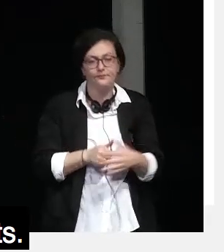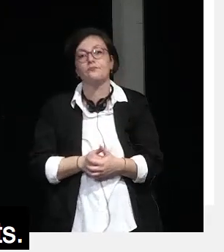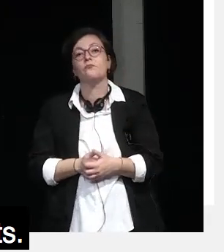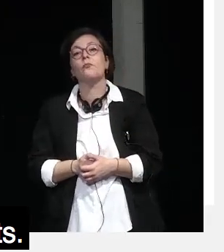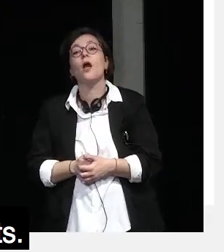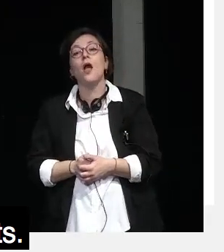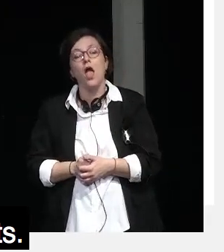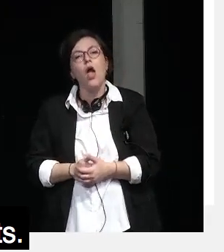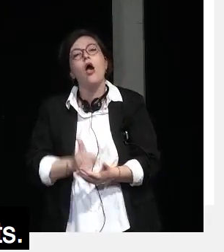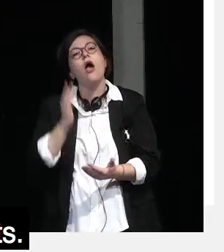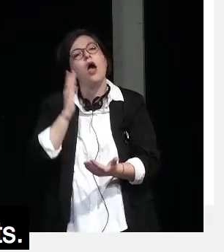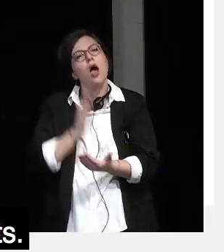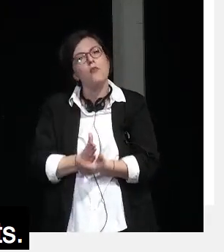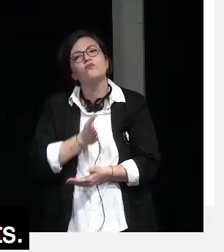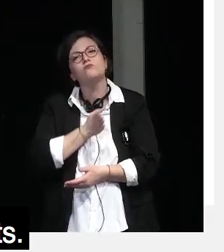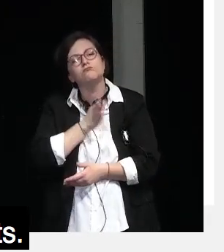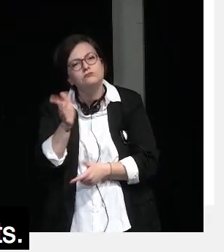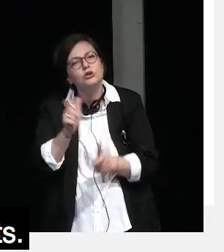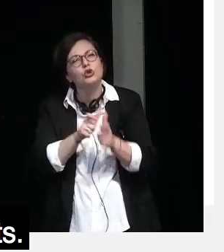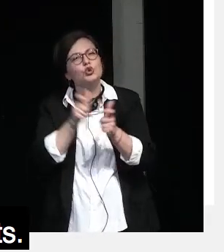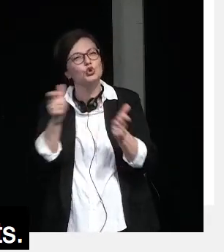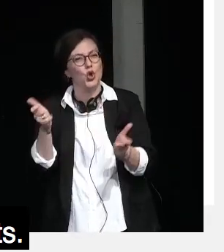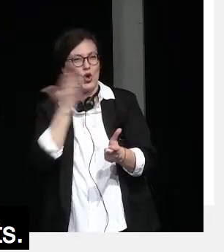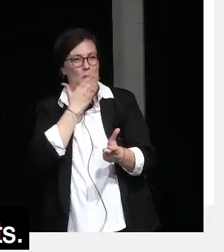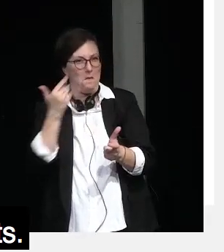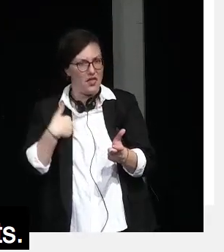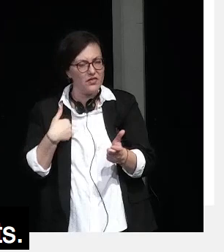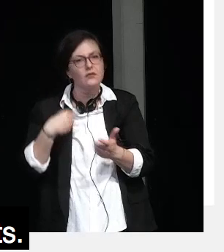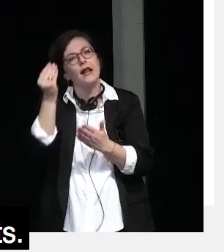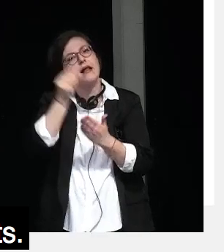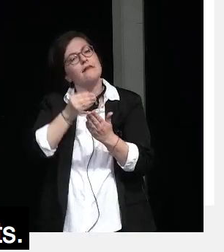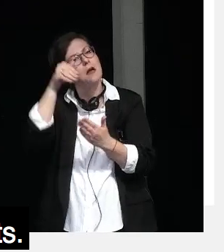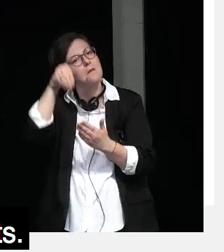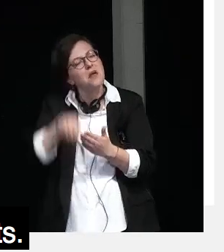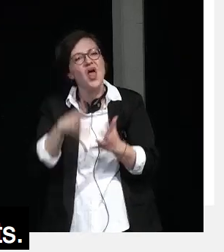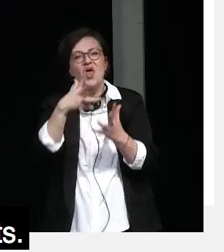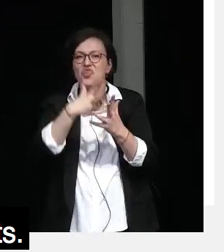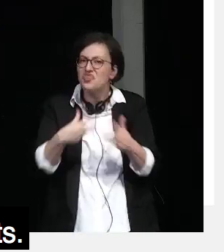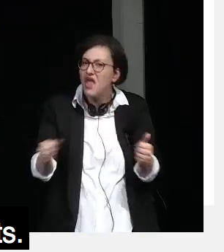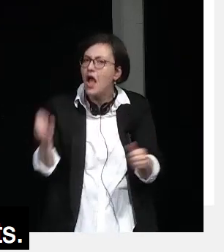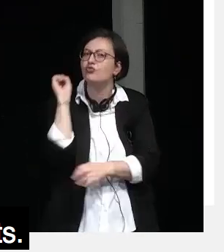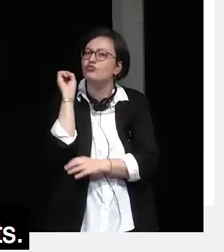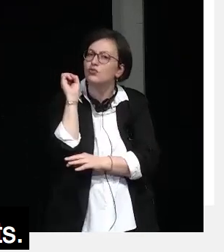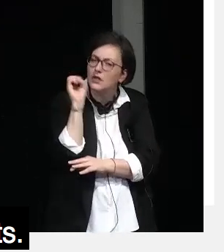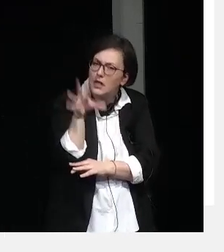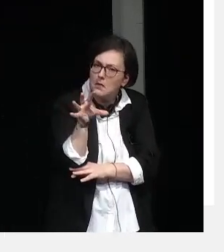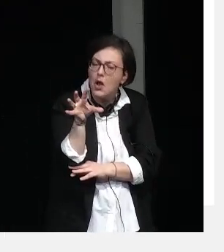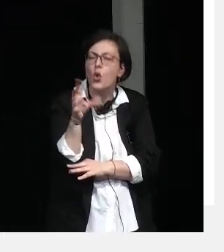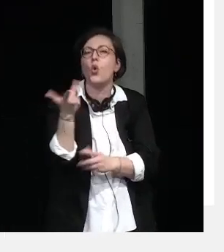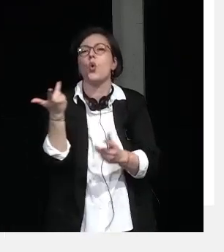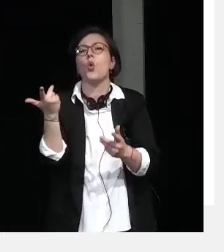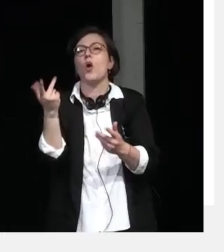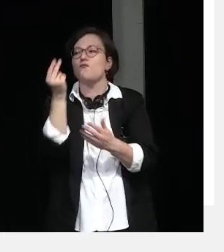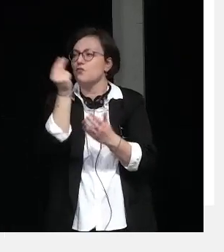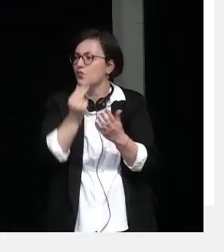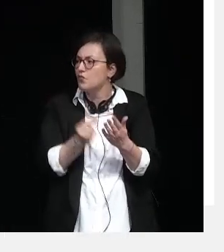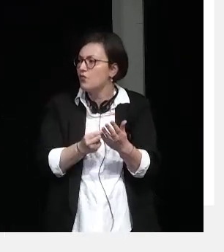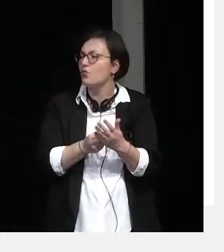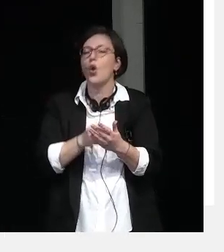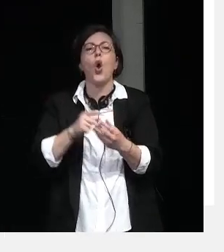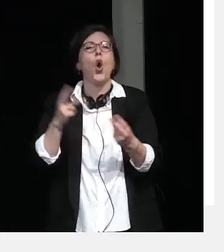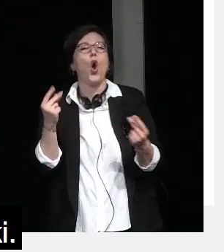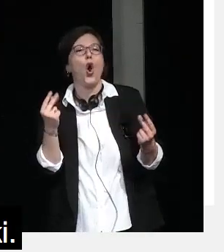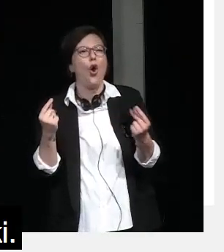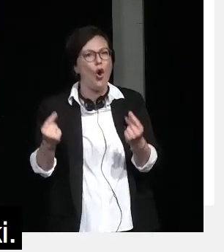ασχολούταν με καλλιτεχνικά. Ασχολούμασταν με το θέατρο, τον κινηματογράφο, το χορό, τα εικαστικά. Περνούσαμε με εξετάσεις στο